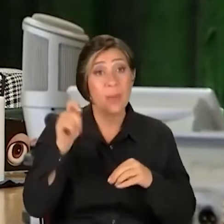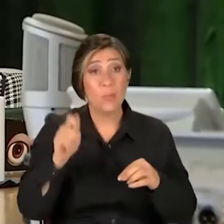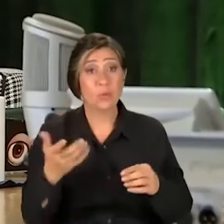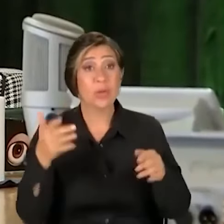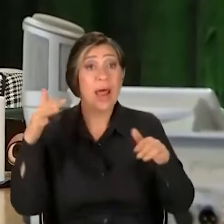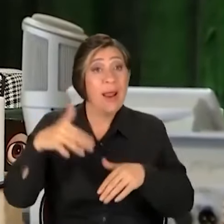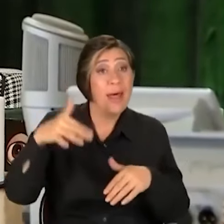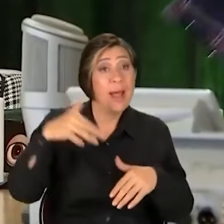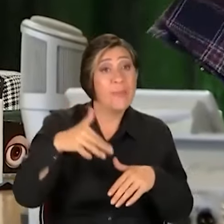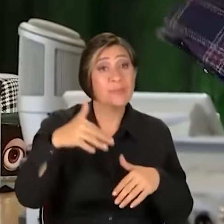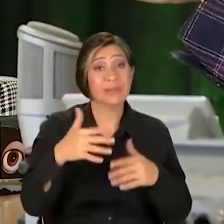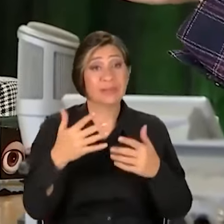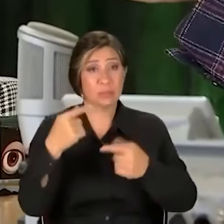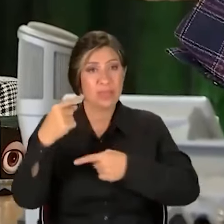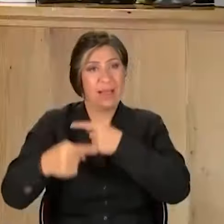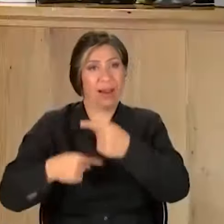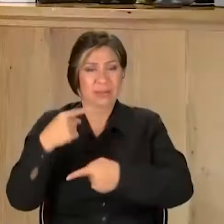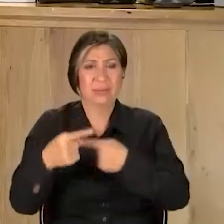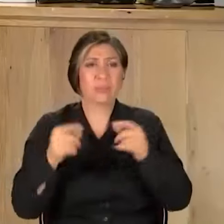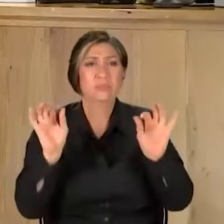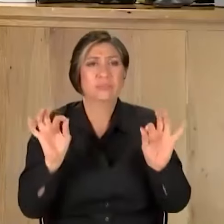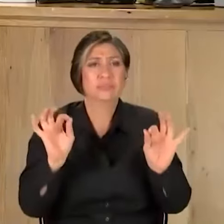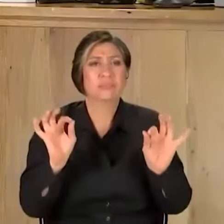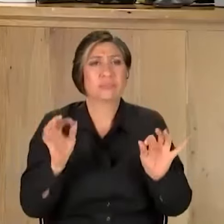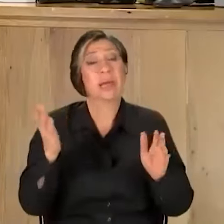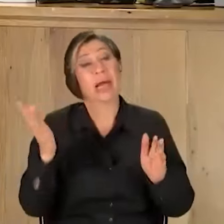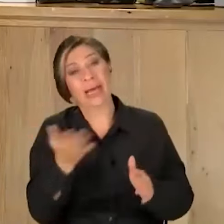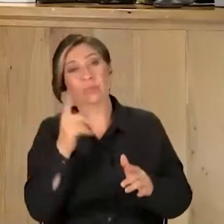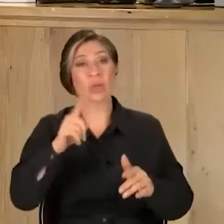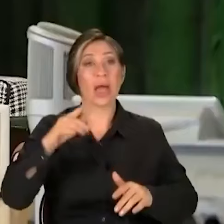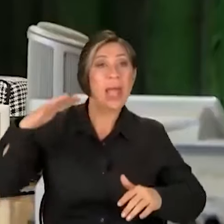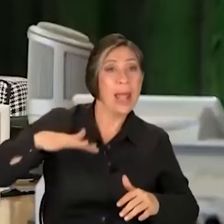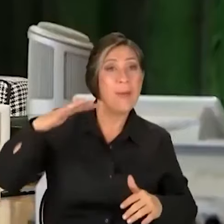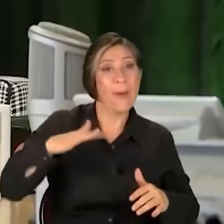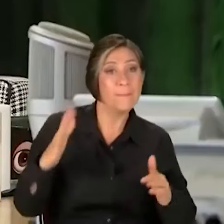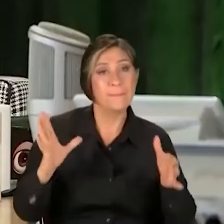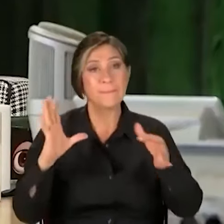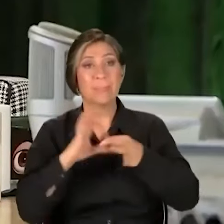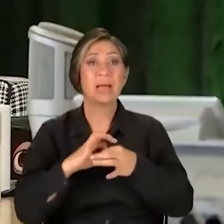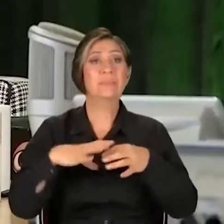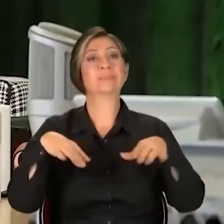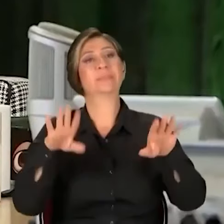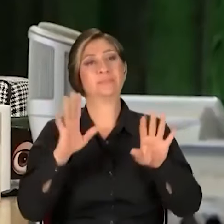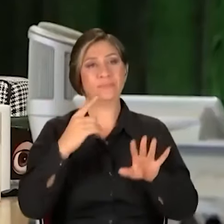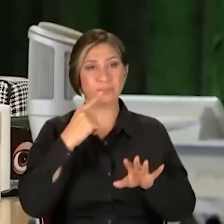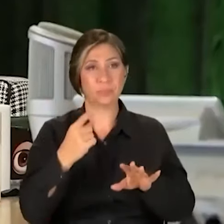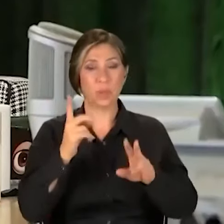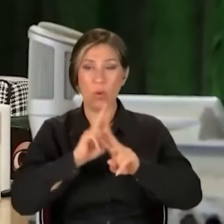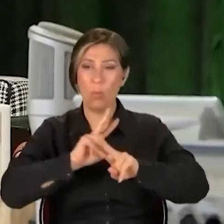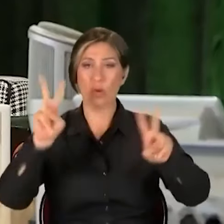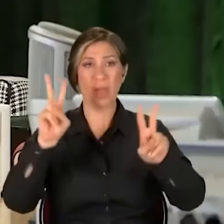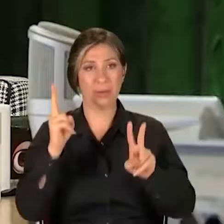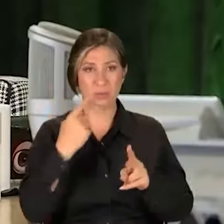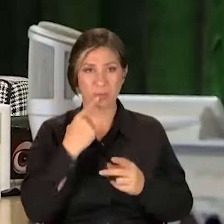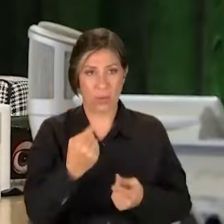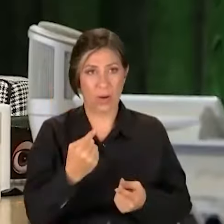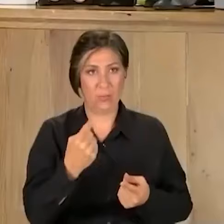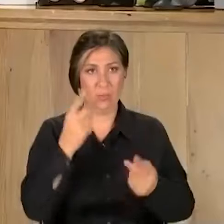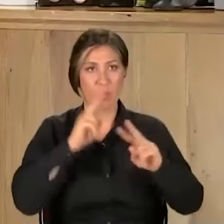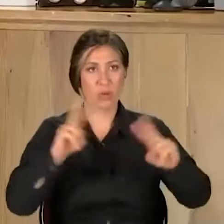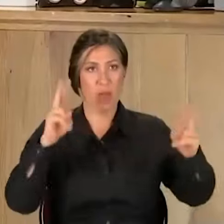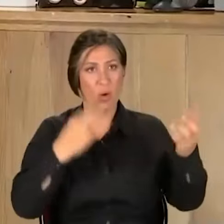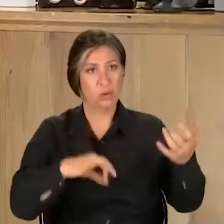Evet. Rap'in zaten açılımı... Bu da geleneksel bir şey. Ağır eleştiri. Hadi bunu hip-hop kültürüyle özdeşleştirmeyelim diyelim. Bize modern ozan diyorlar.